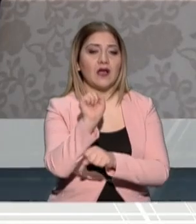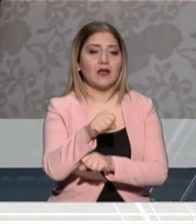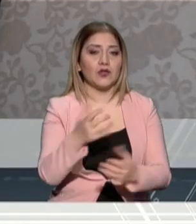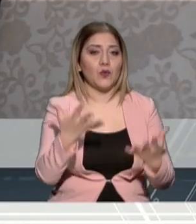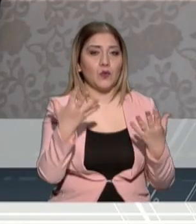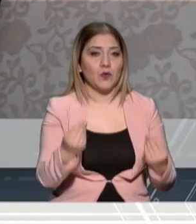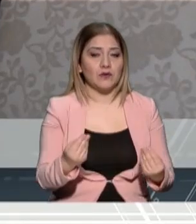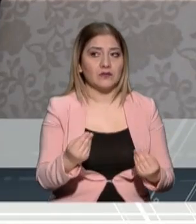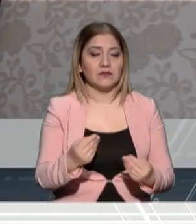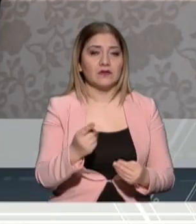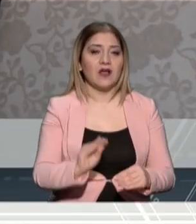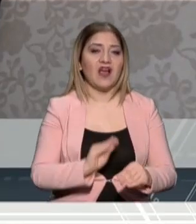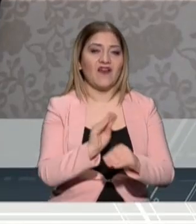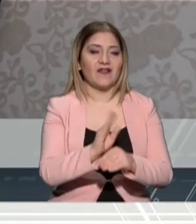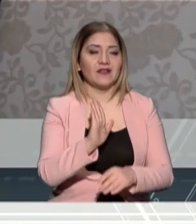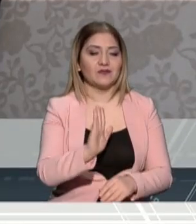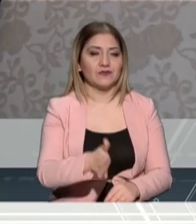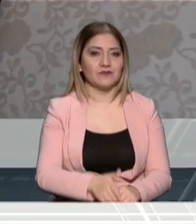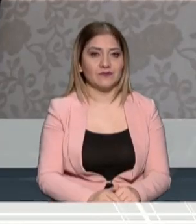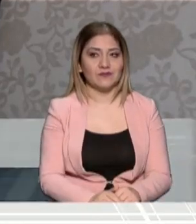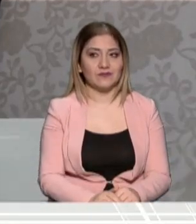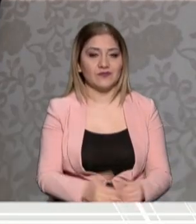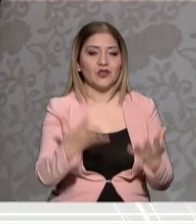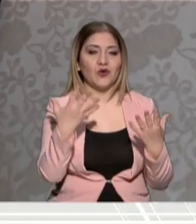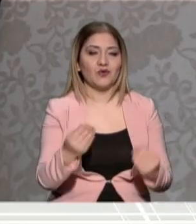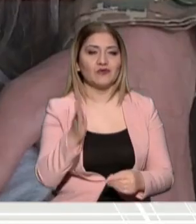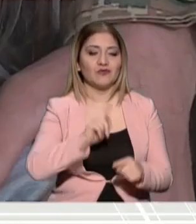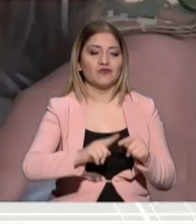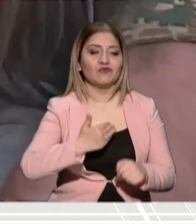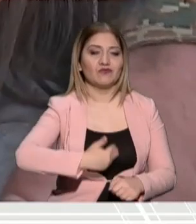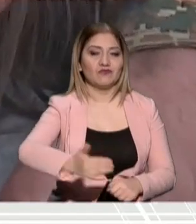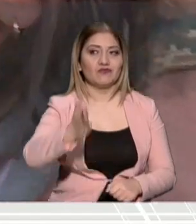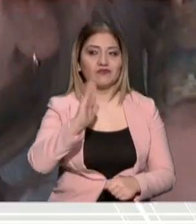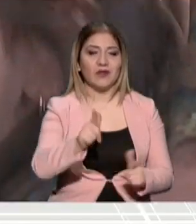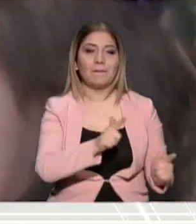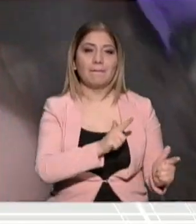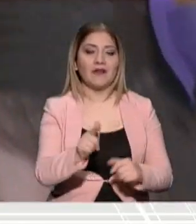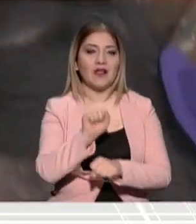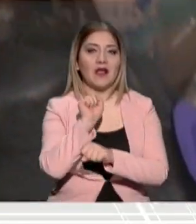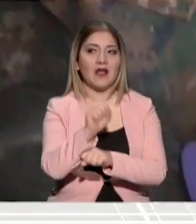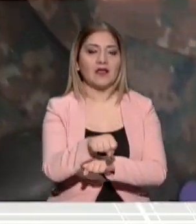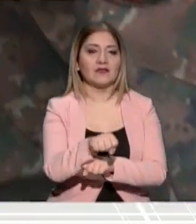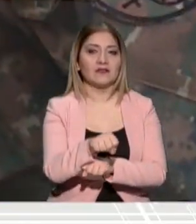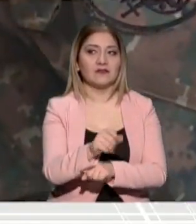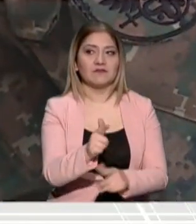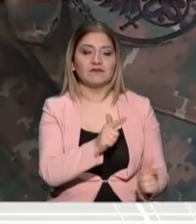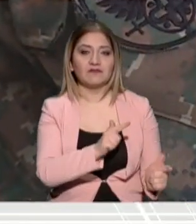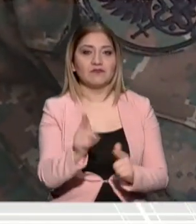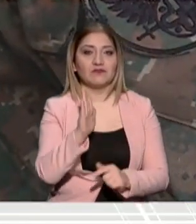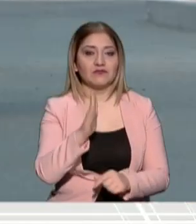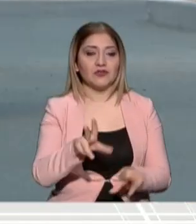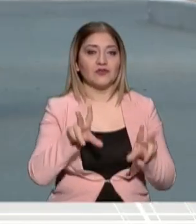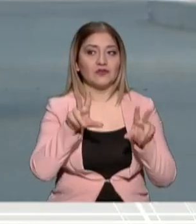օրերը մի օրով էլ է ավելանալու, այդ օրը գալու է, շատ մոտ է։ Պատրաստվելու են հաղթական ելքին, ասում է